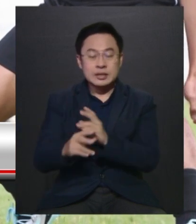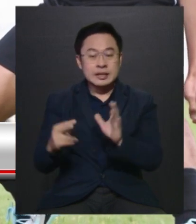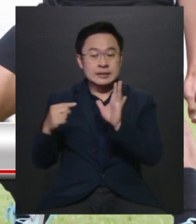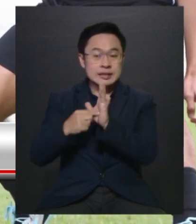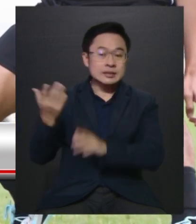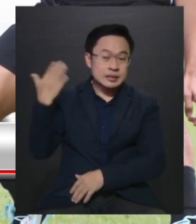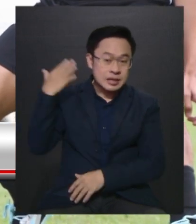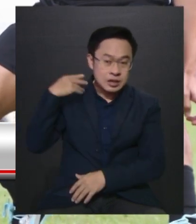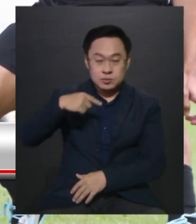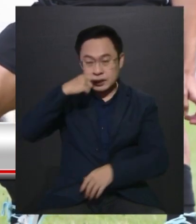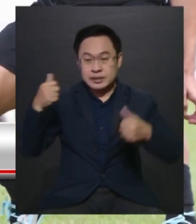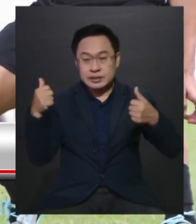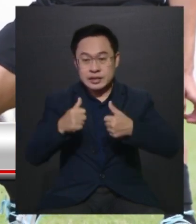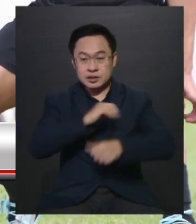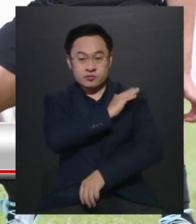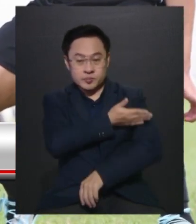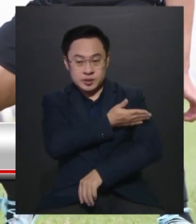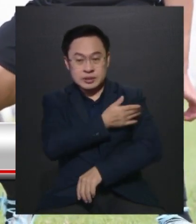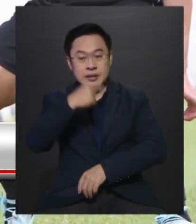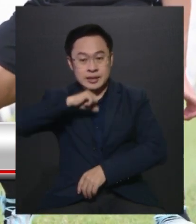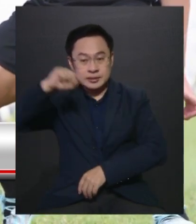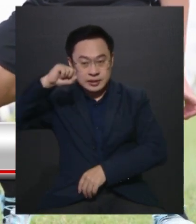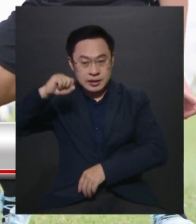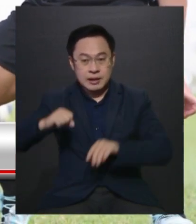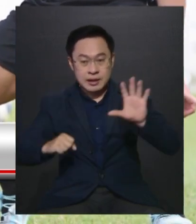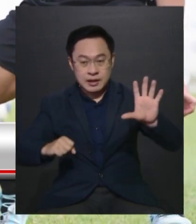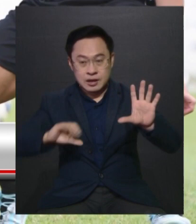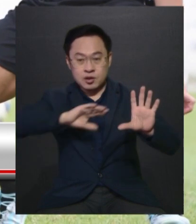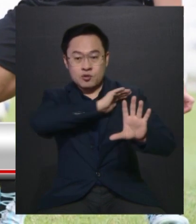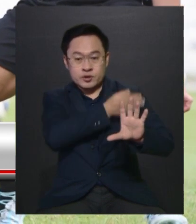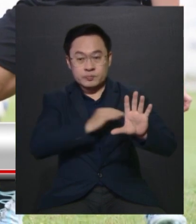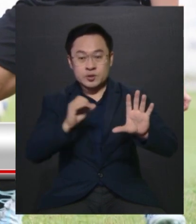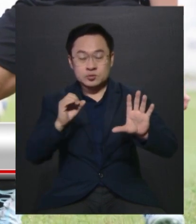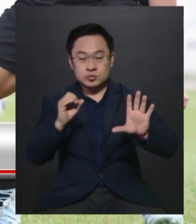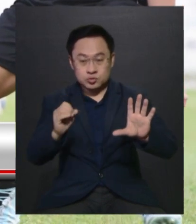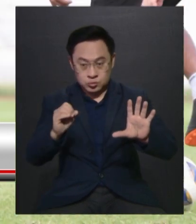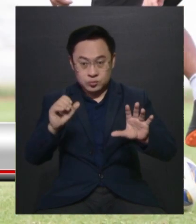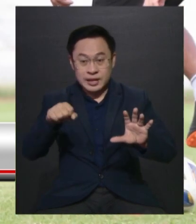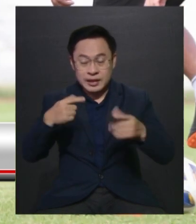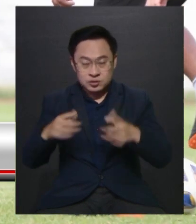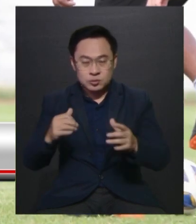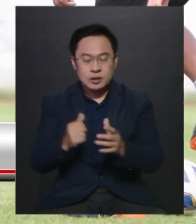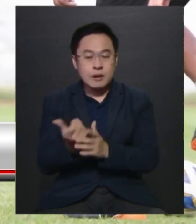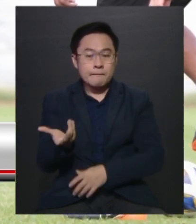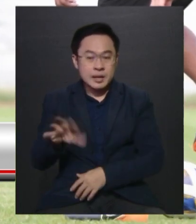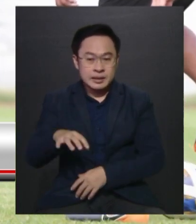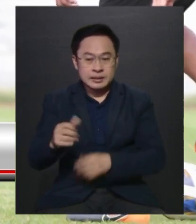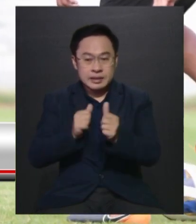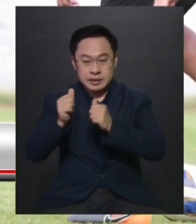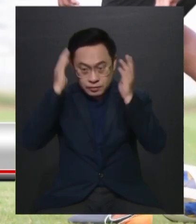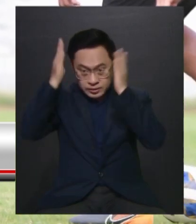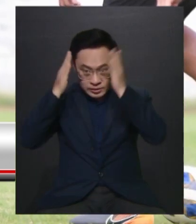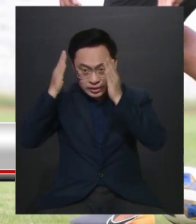แรกเนี่ยเป็นทีมไทยที่เอาชนะฟิลิปปินส์มาได้ 5-0 ครับส่วนบังกลาเทศเนี่ยแพ้มาเลเซียมา 0-2 นะครับซึ่งการฝึกซ้อมในวันนี้นะครับ